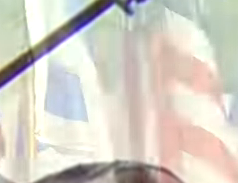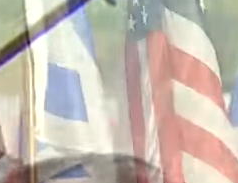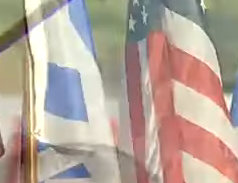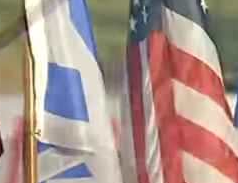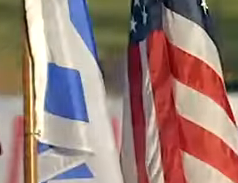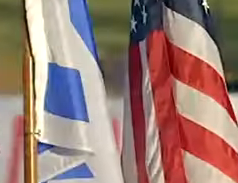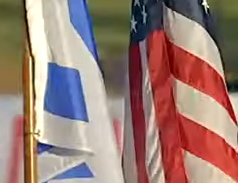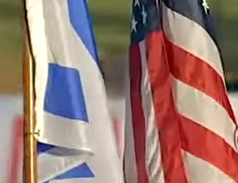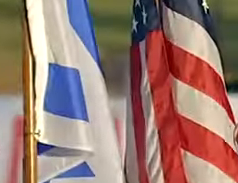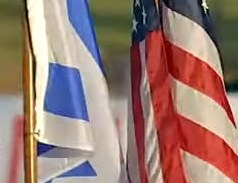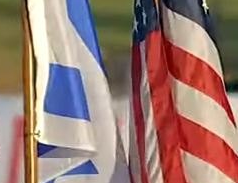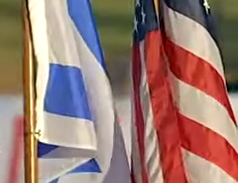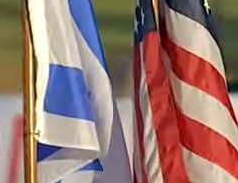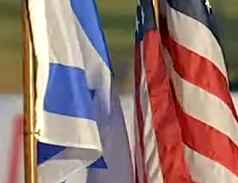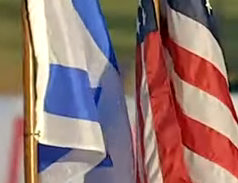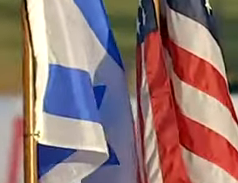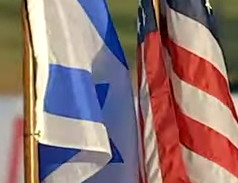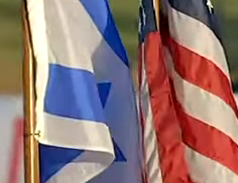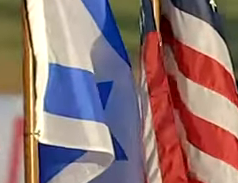לרכך בי